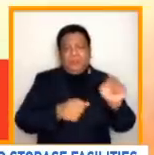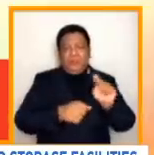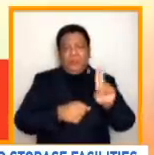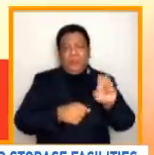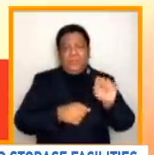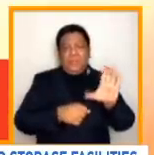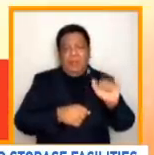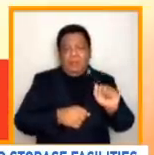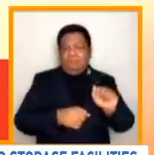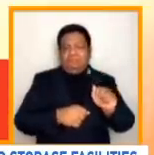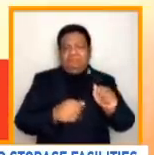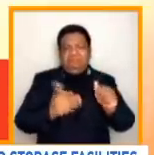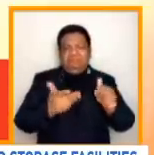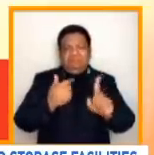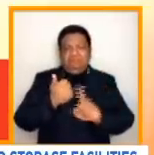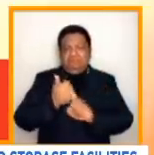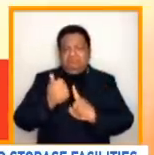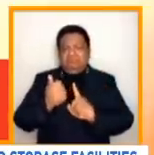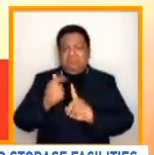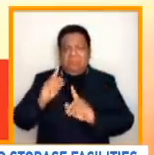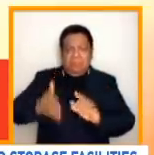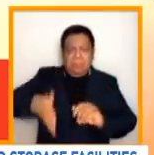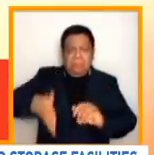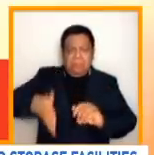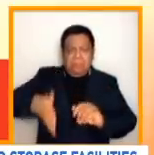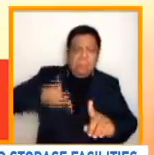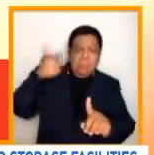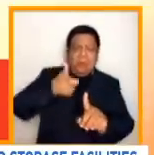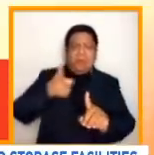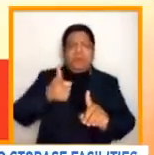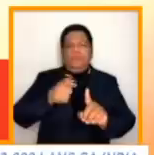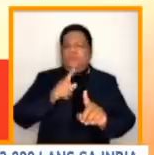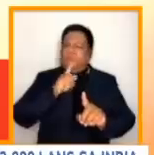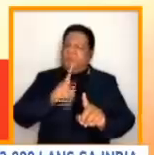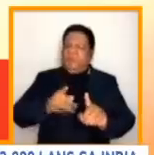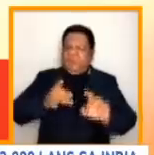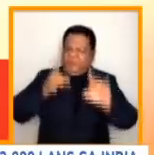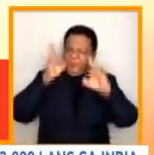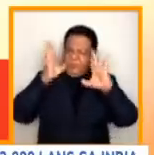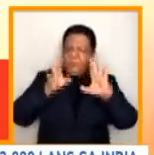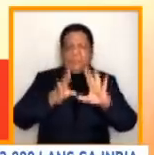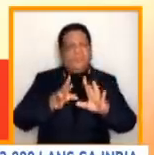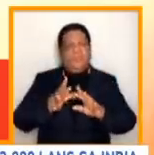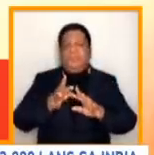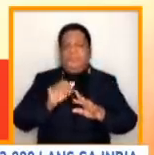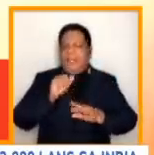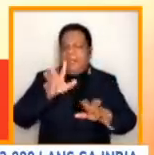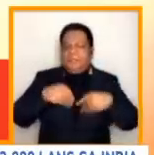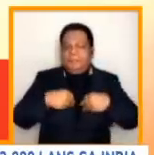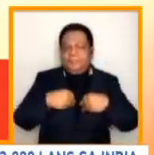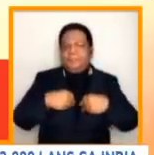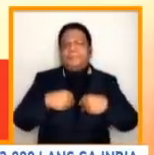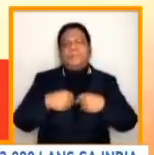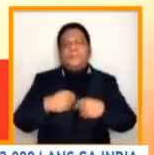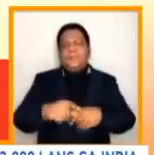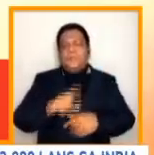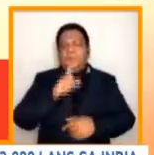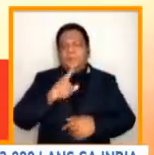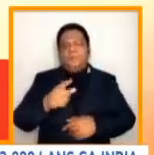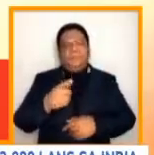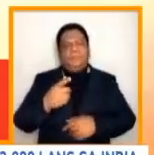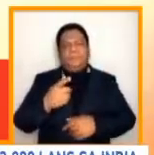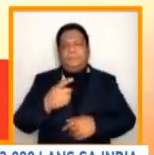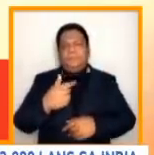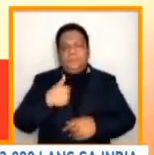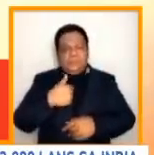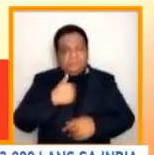pakundangan itong pagpatay na ginawa. Ito'y talagang karumalduman at talagang hindi ka tanggap-tanggap. At ako ngayon humihingi ng dispensa sa ating mga